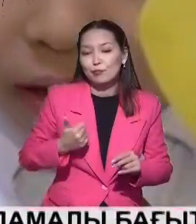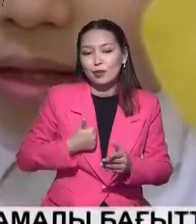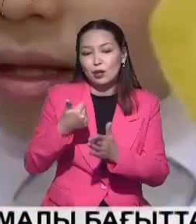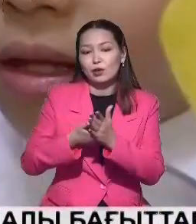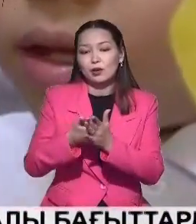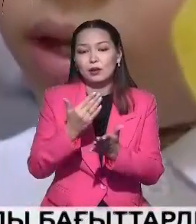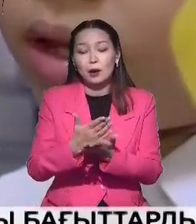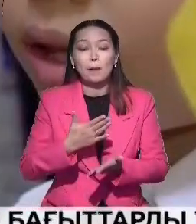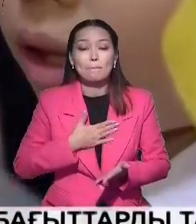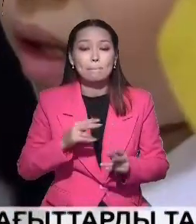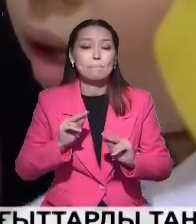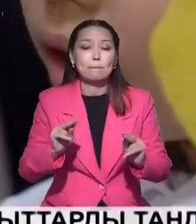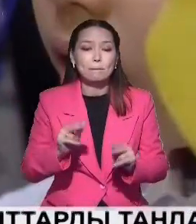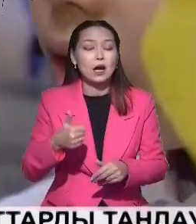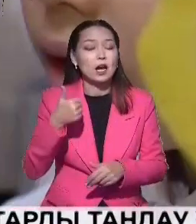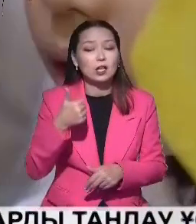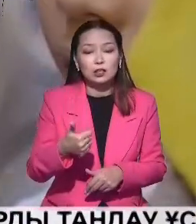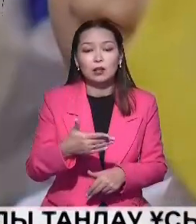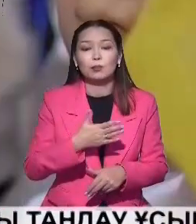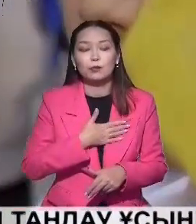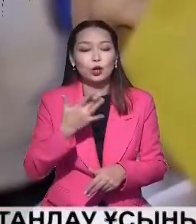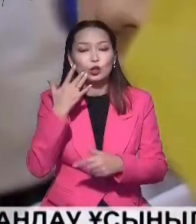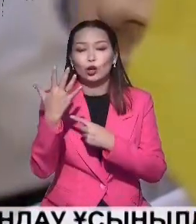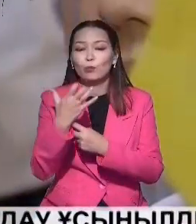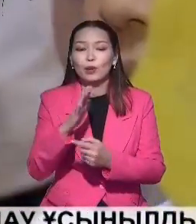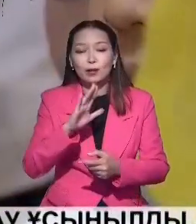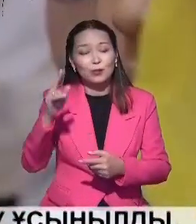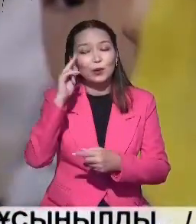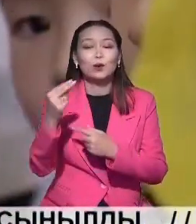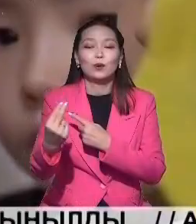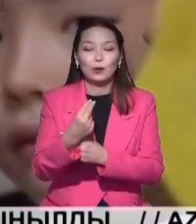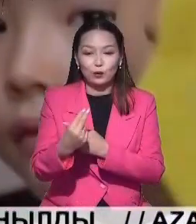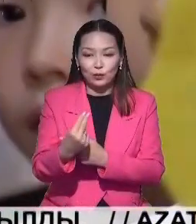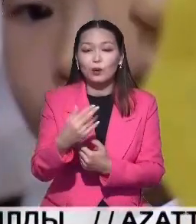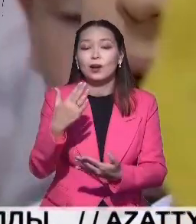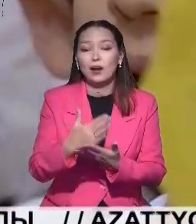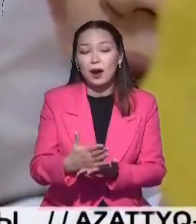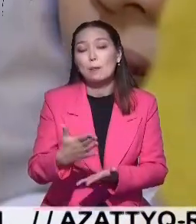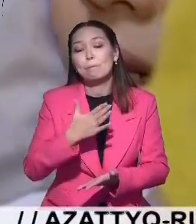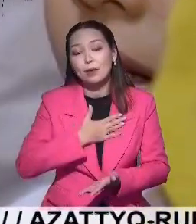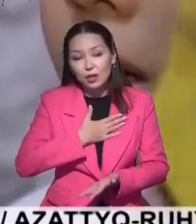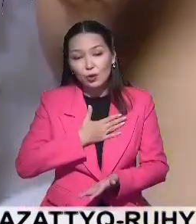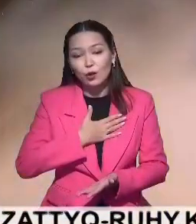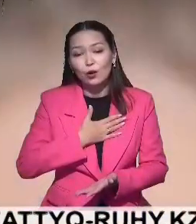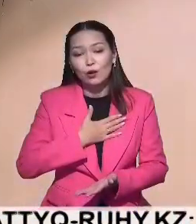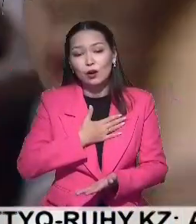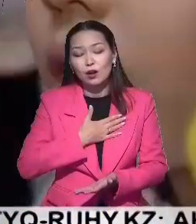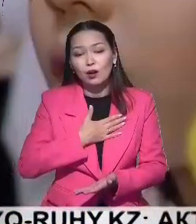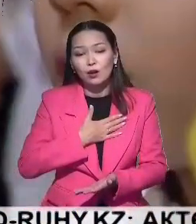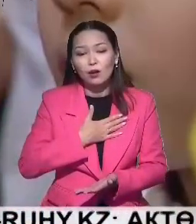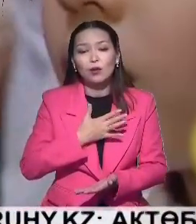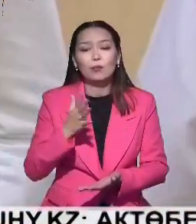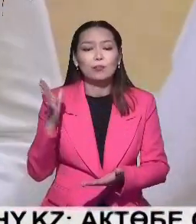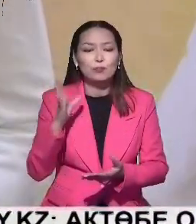Біздің мұғалімімз жақсы, бізге ұрыспайды, бізге білім береді, бізге өмірі